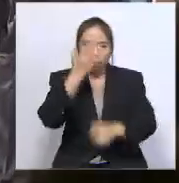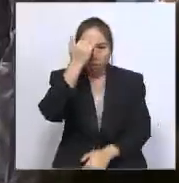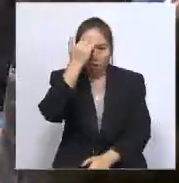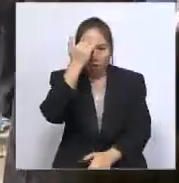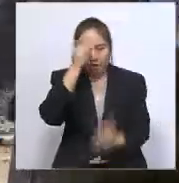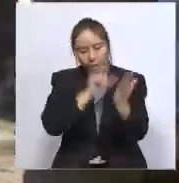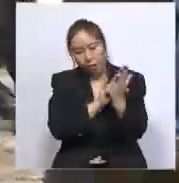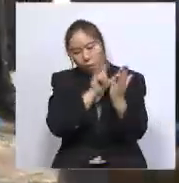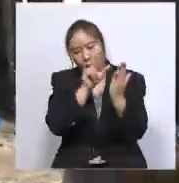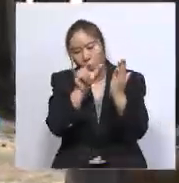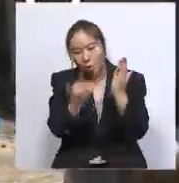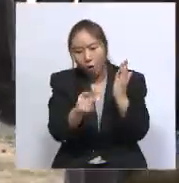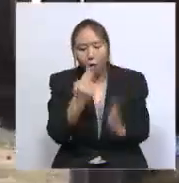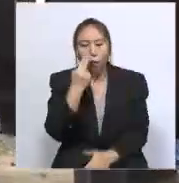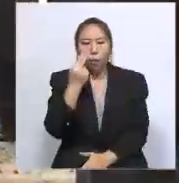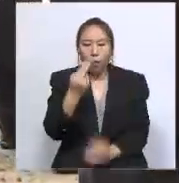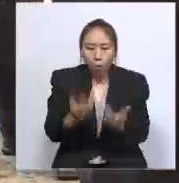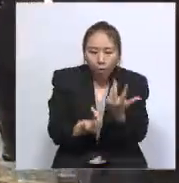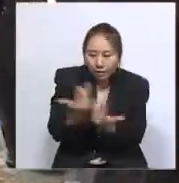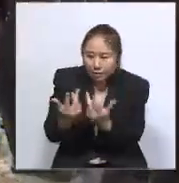มาเนี่ยโอ้ไร่นาเยอะแยะมาก